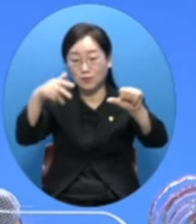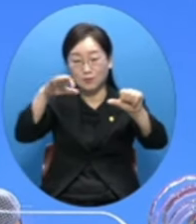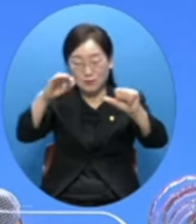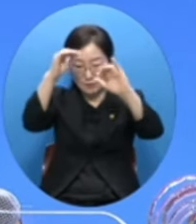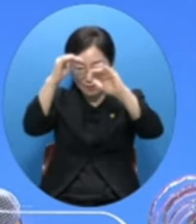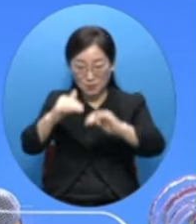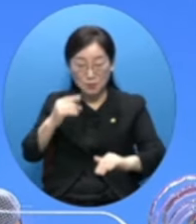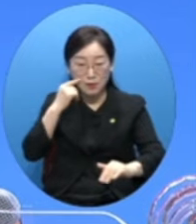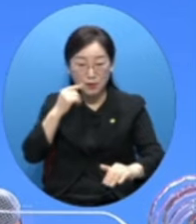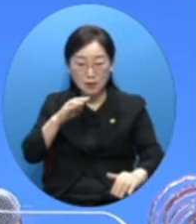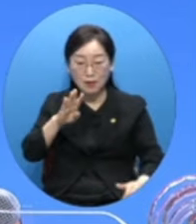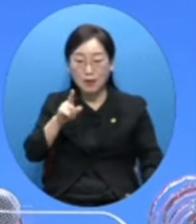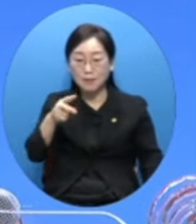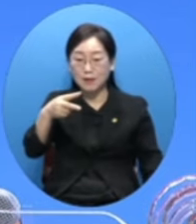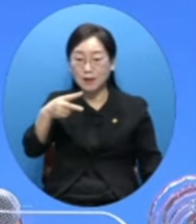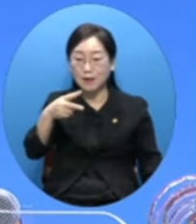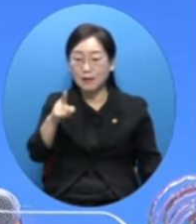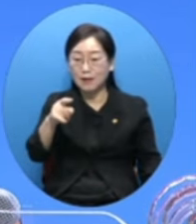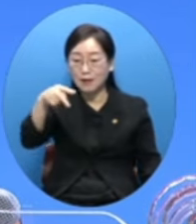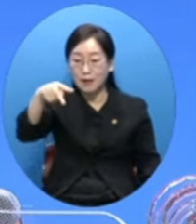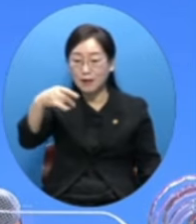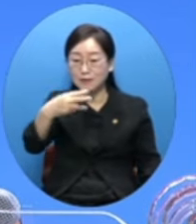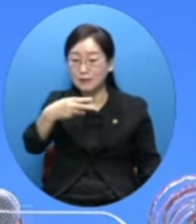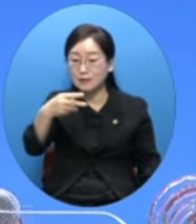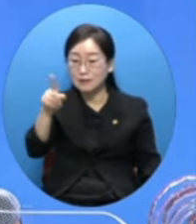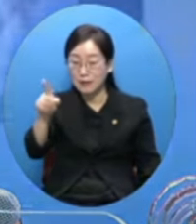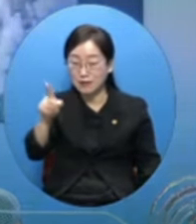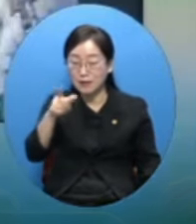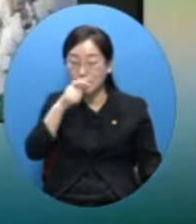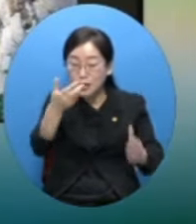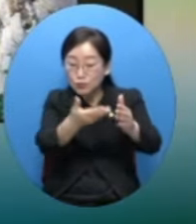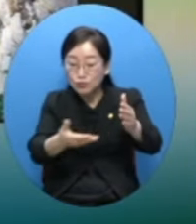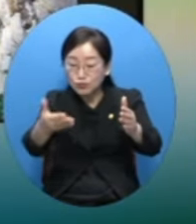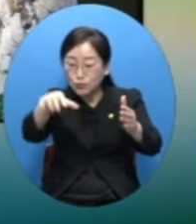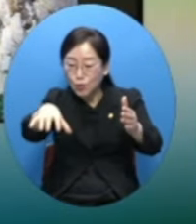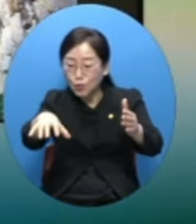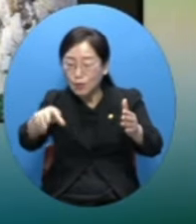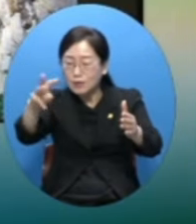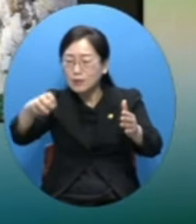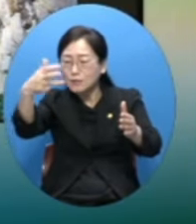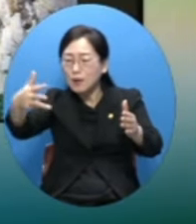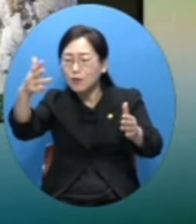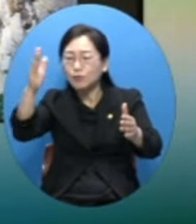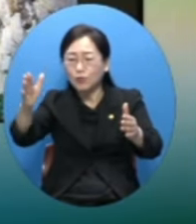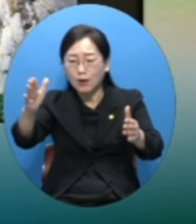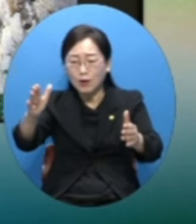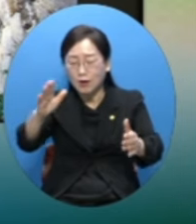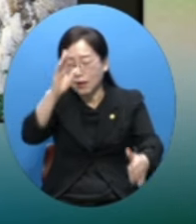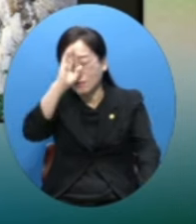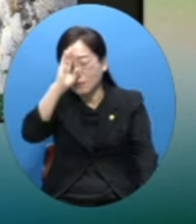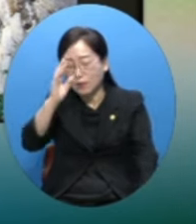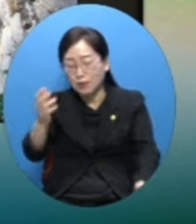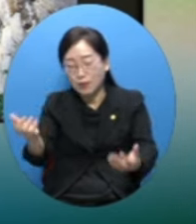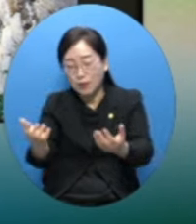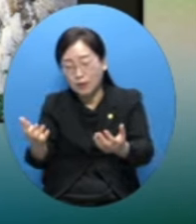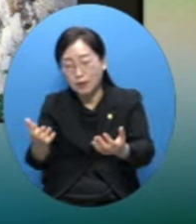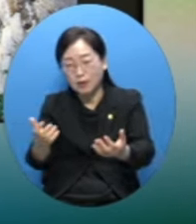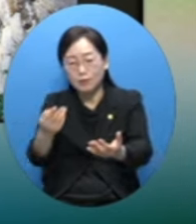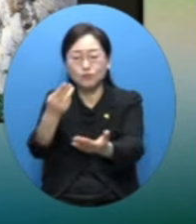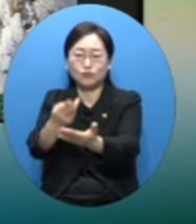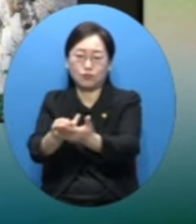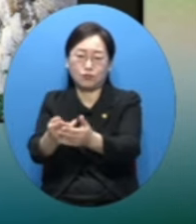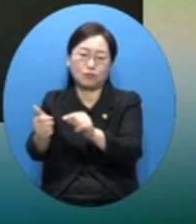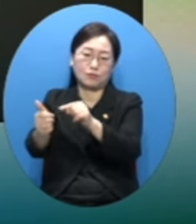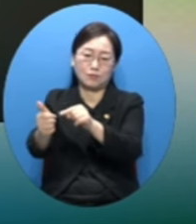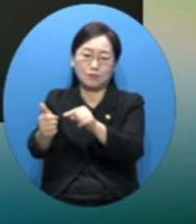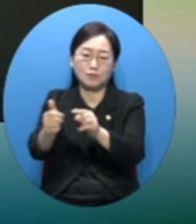베데스다 목가에서 38년 동안 누워서 일어나지 못하고 절망 가운데 살고 있는 한 병자가 있었습니다.